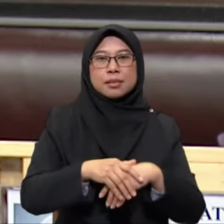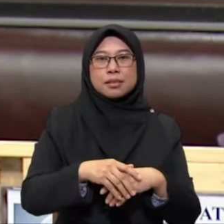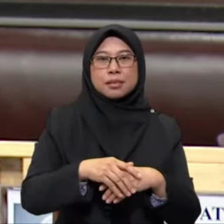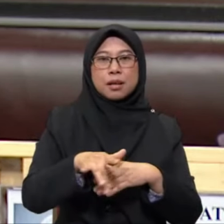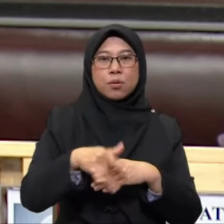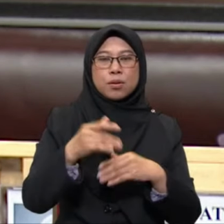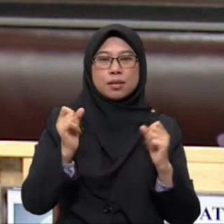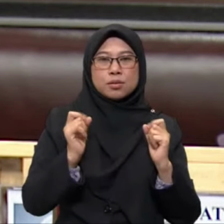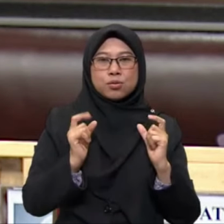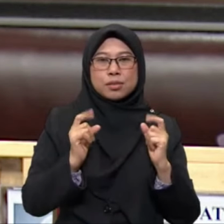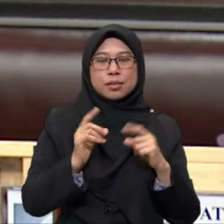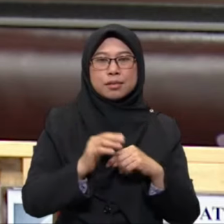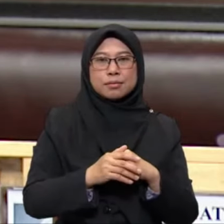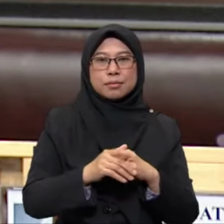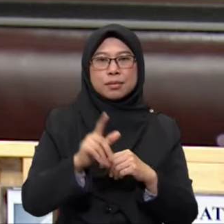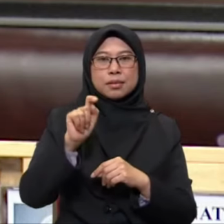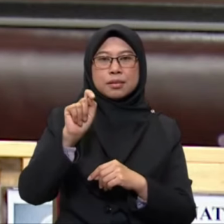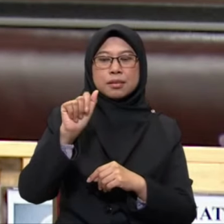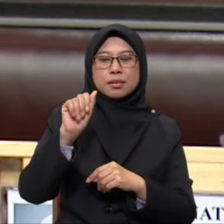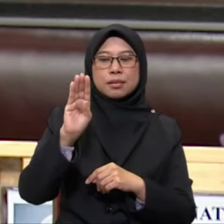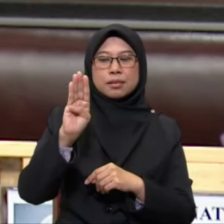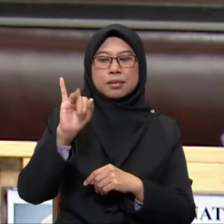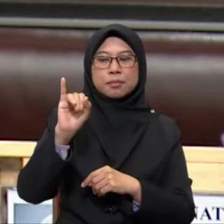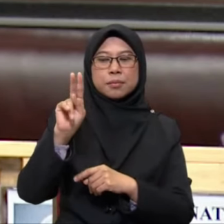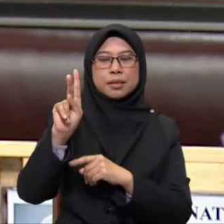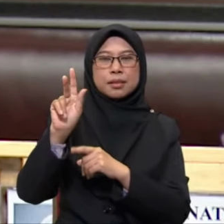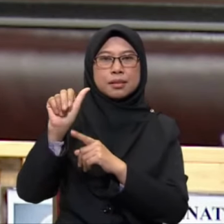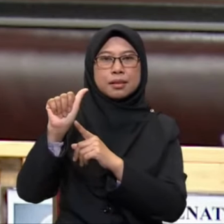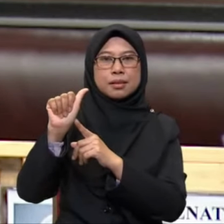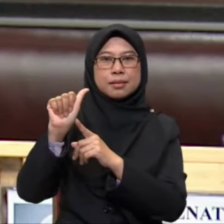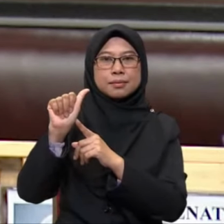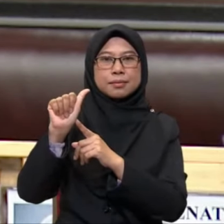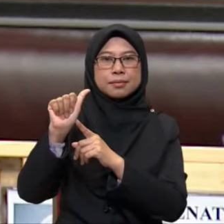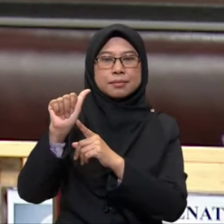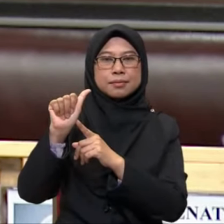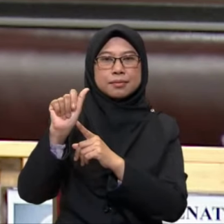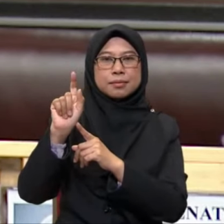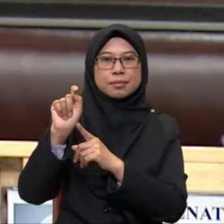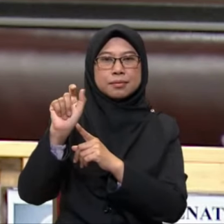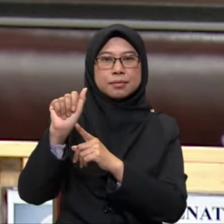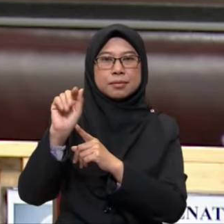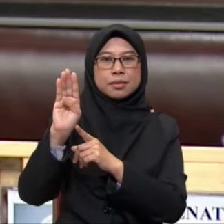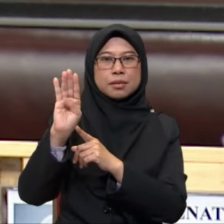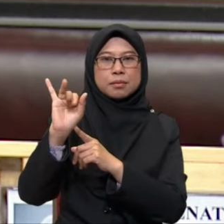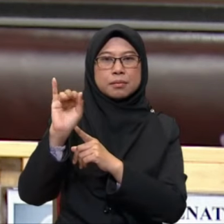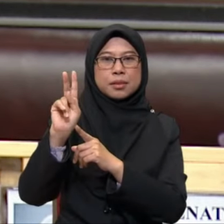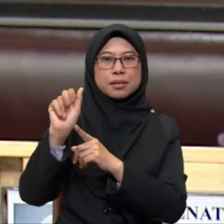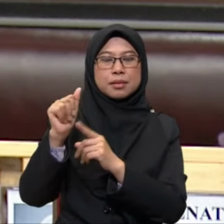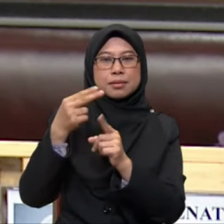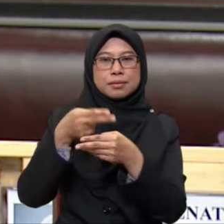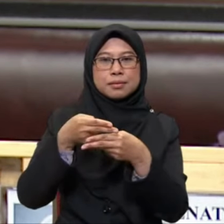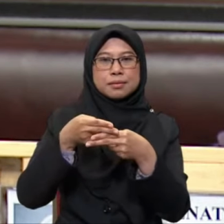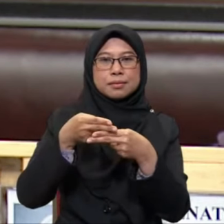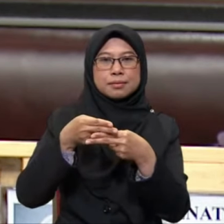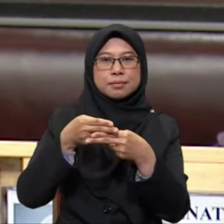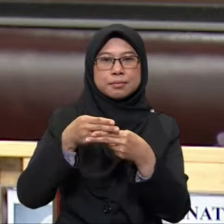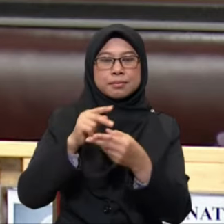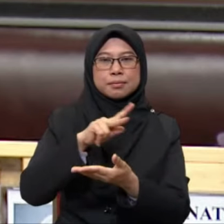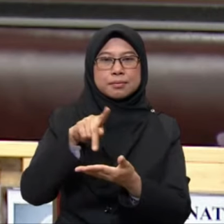swasta. Tabika adalah digunakan, nama istilah tabika digunakan untuk